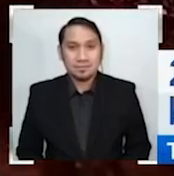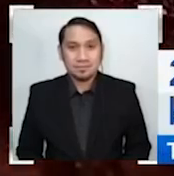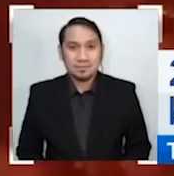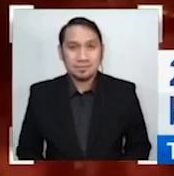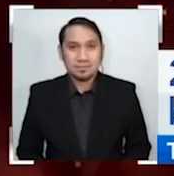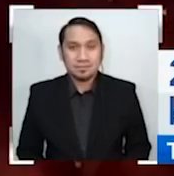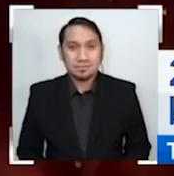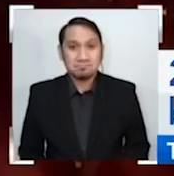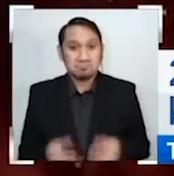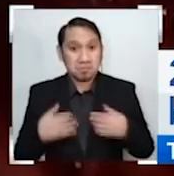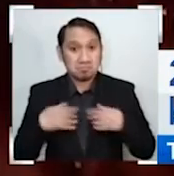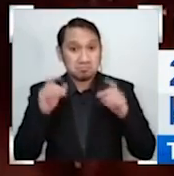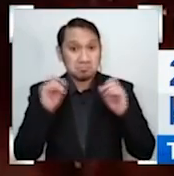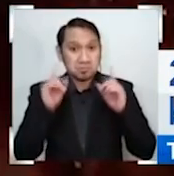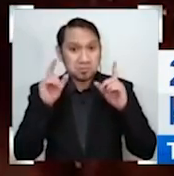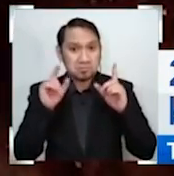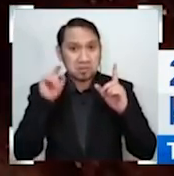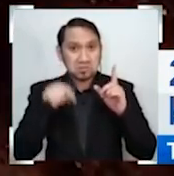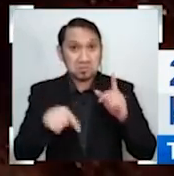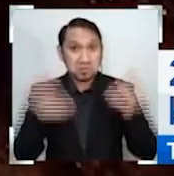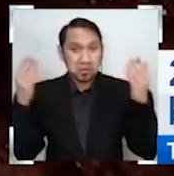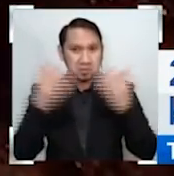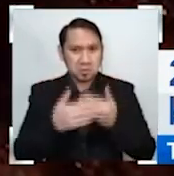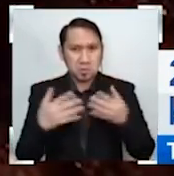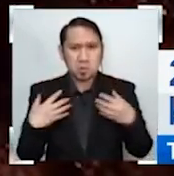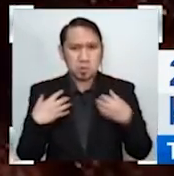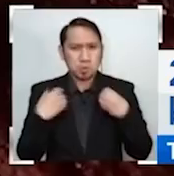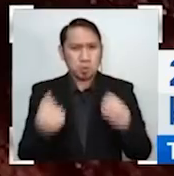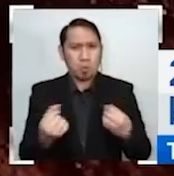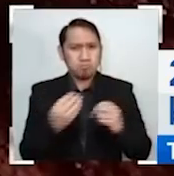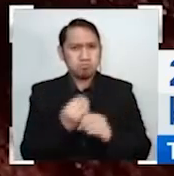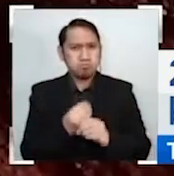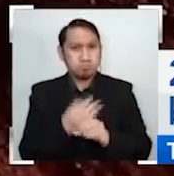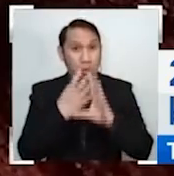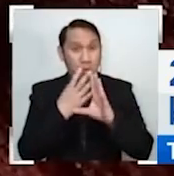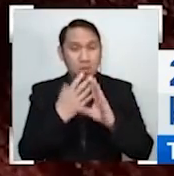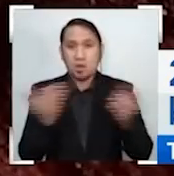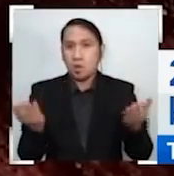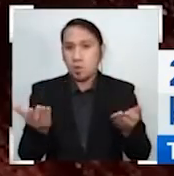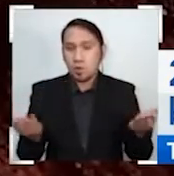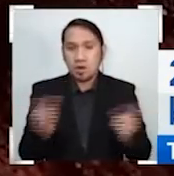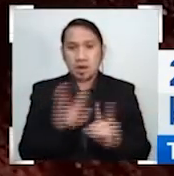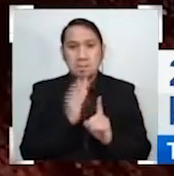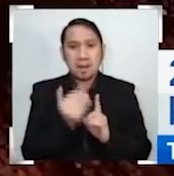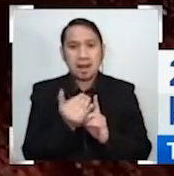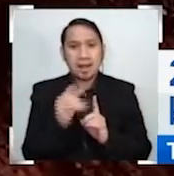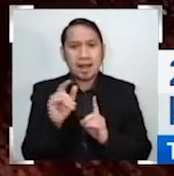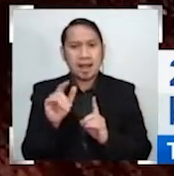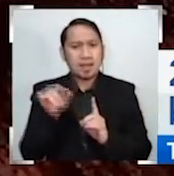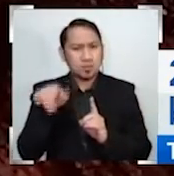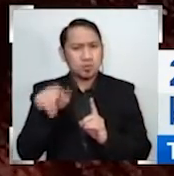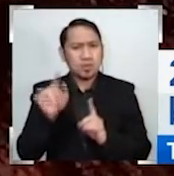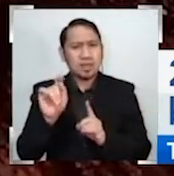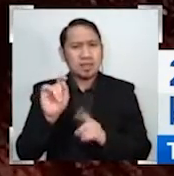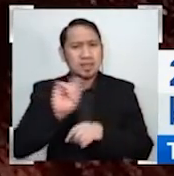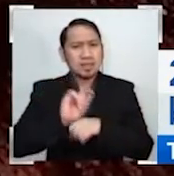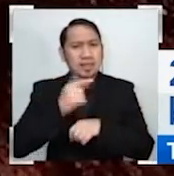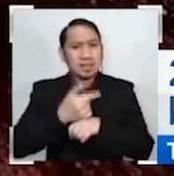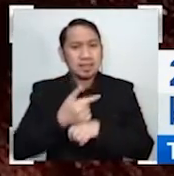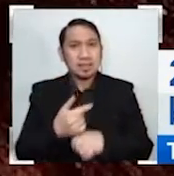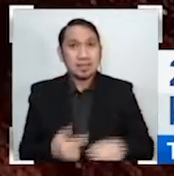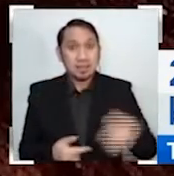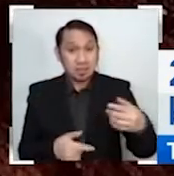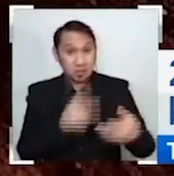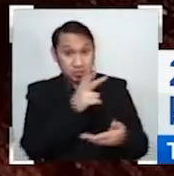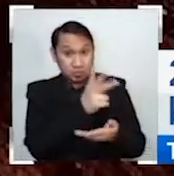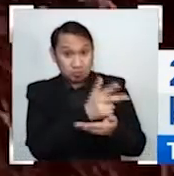Gumulantang sa gitna ng gabi, malalakas na pagsabog sa Barangay Kalsada sa Tagi. Dalawang nakaparadang sasakyan pala ang biglang